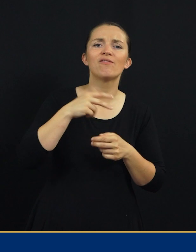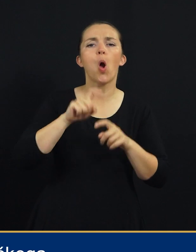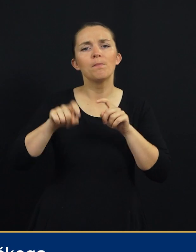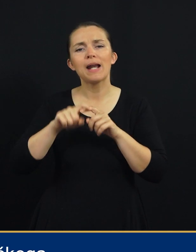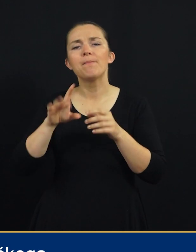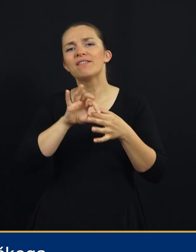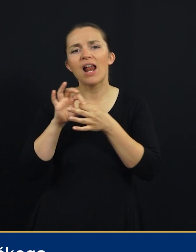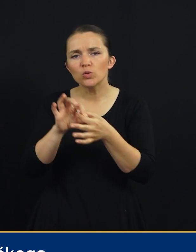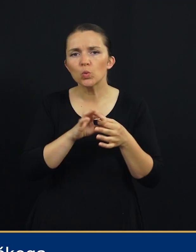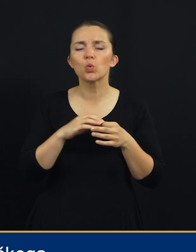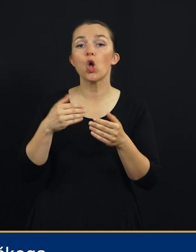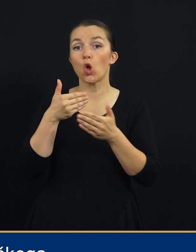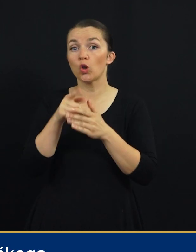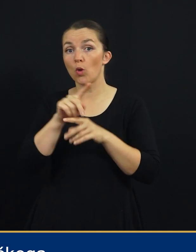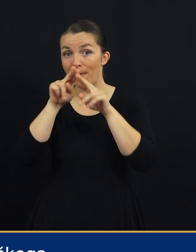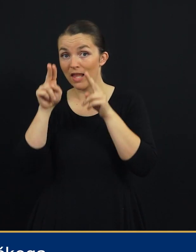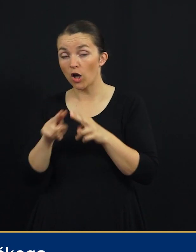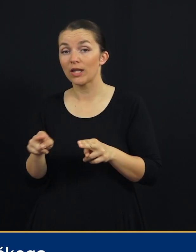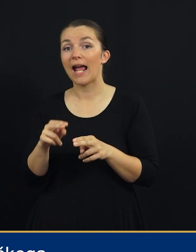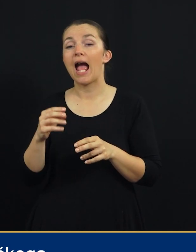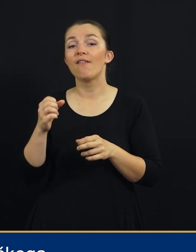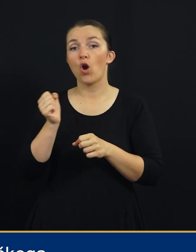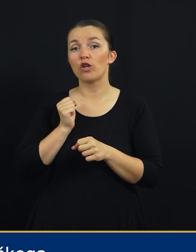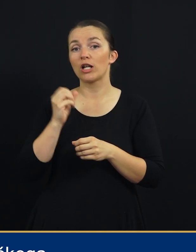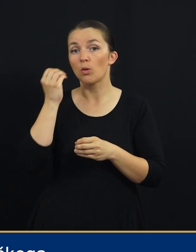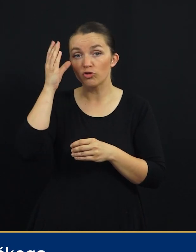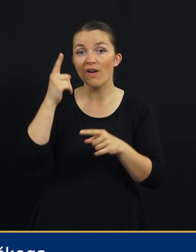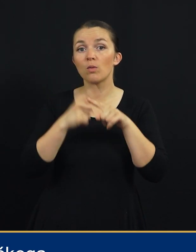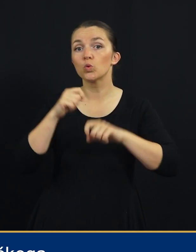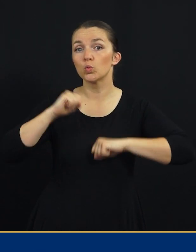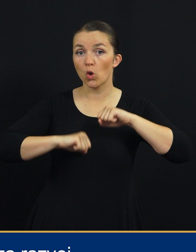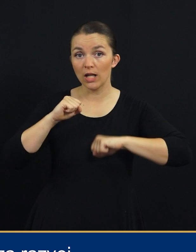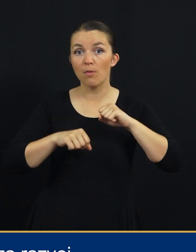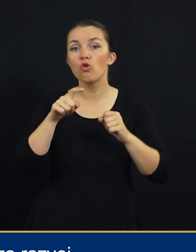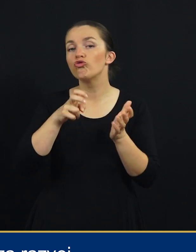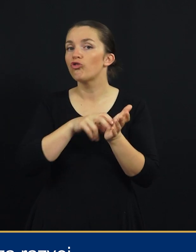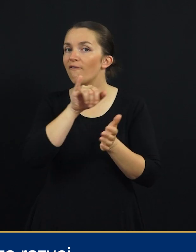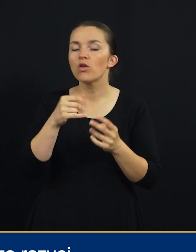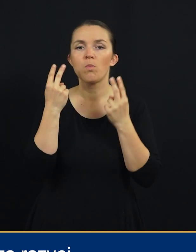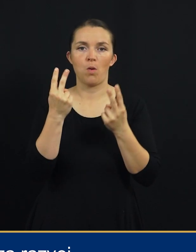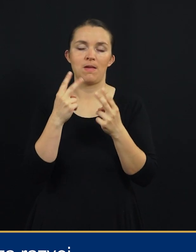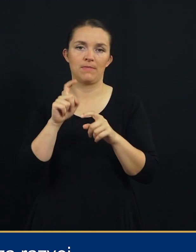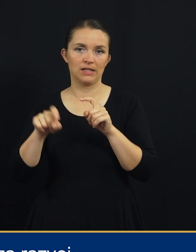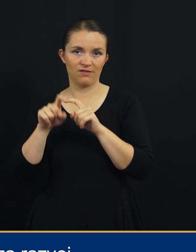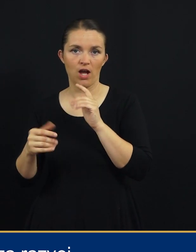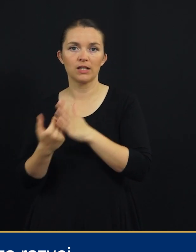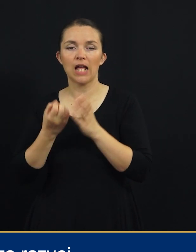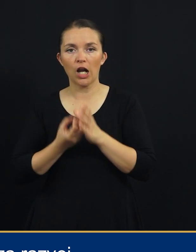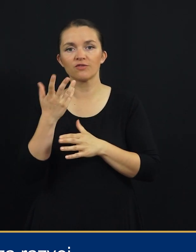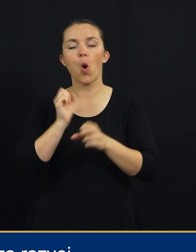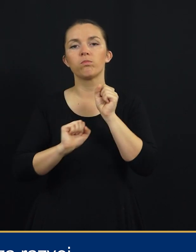infrastrukturi, dostop do mednarodnega vojaškega izobraževanja in usposabljanja so še vedno pomembni dejavniki za